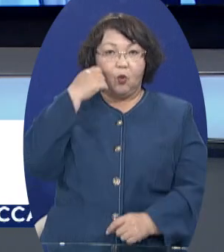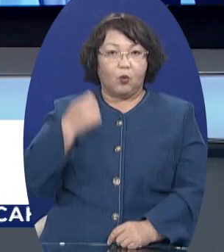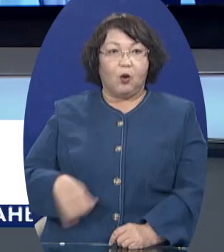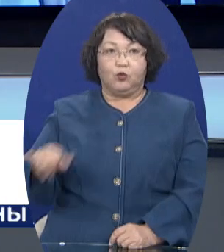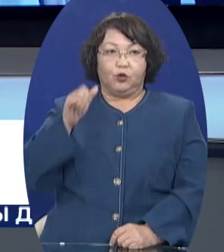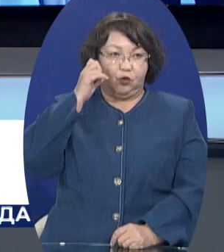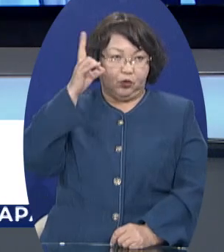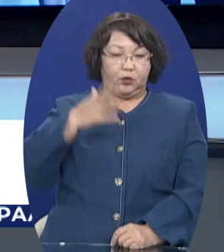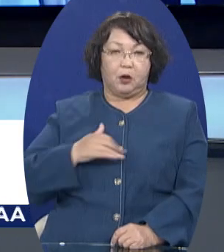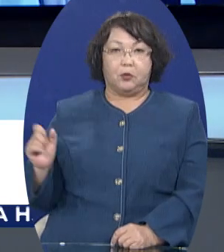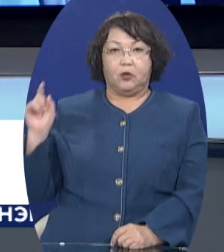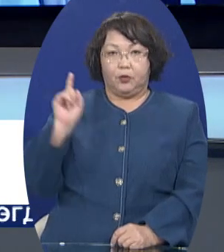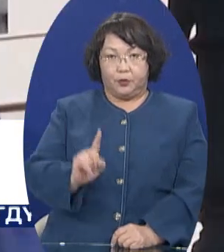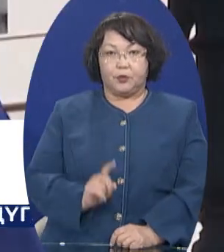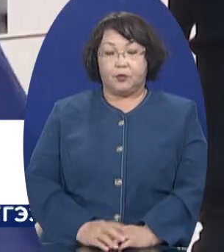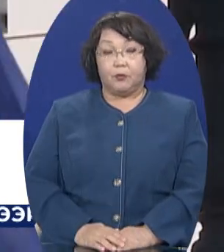Зеленский бичлэн оролцсон байна.